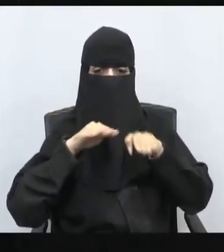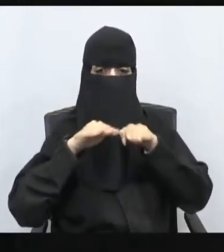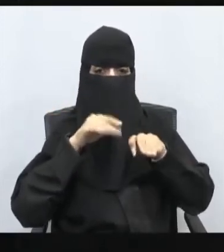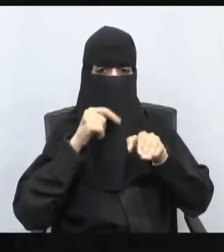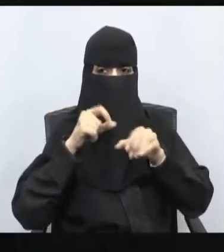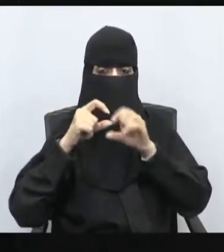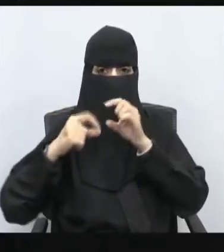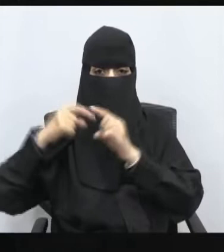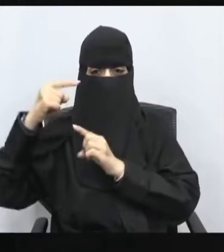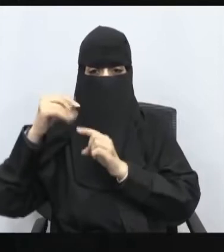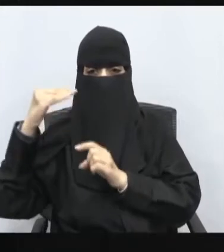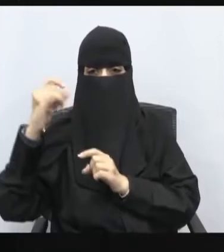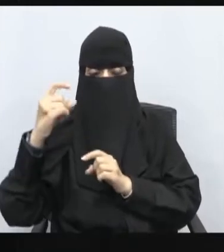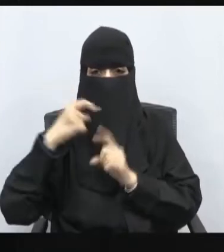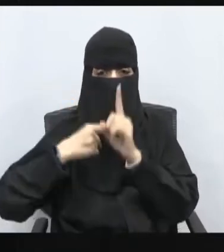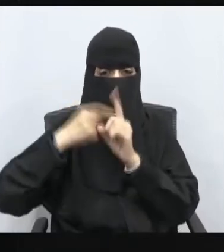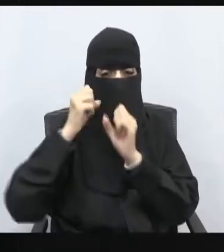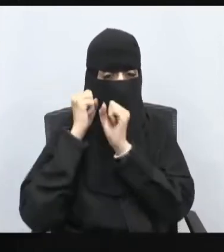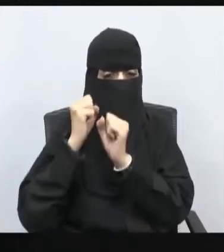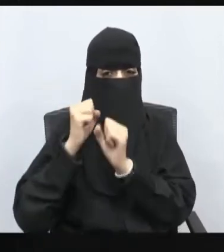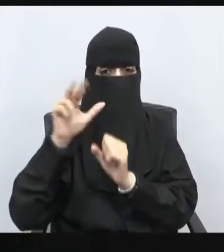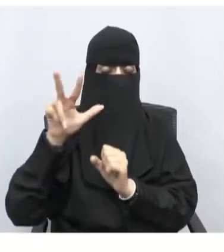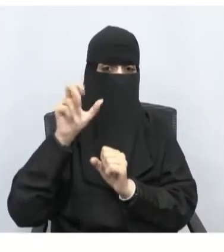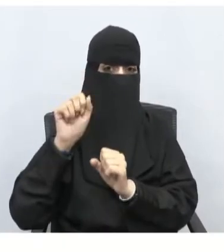وحدة الصوت. ما هي يا ترى؟